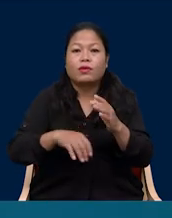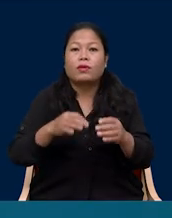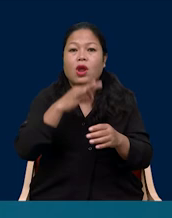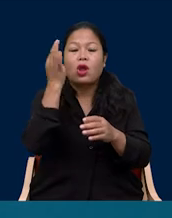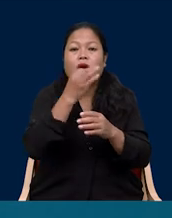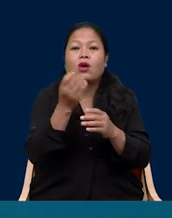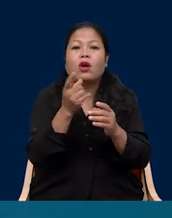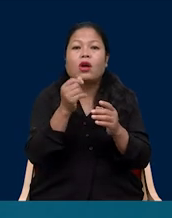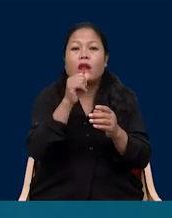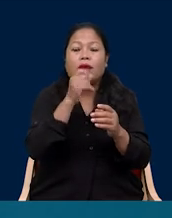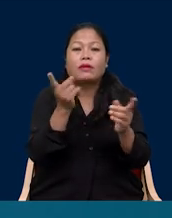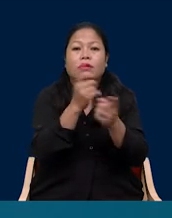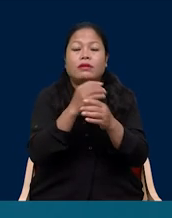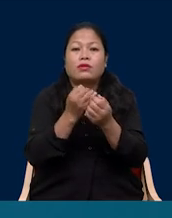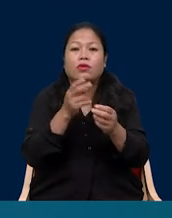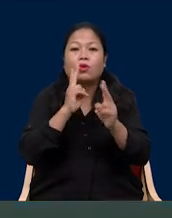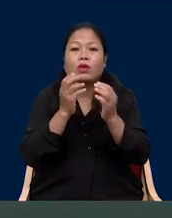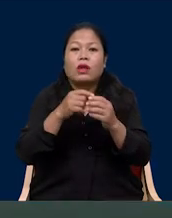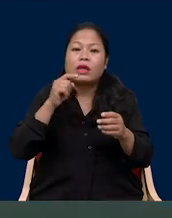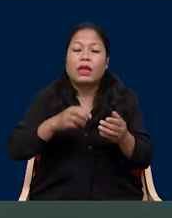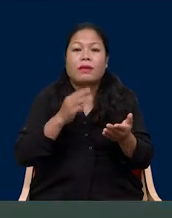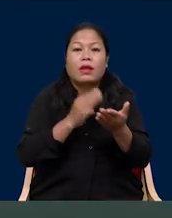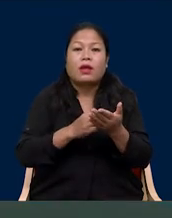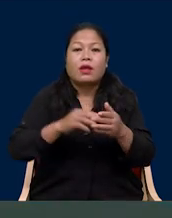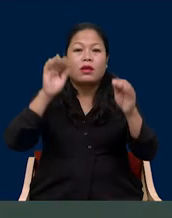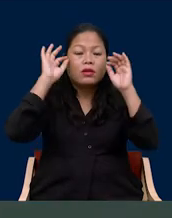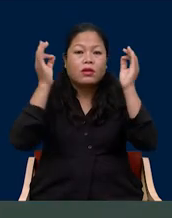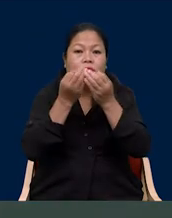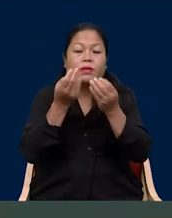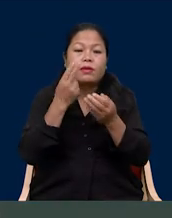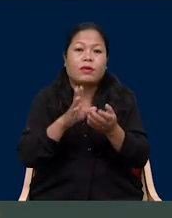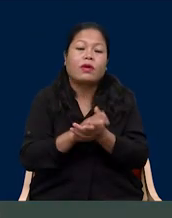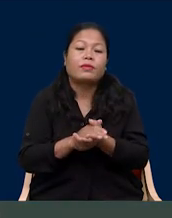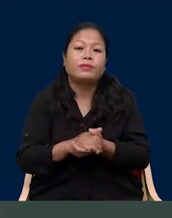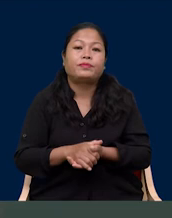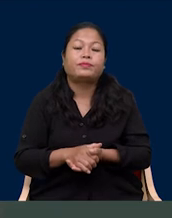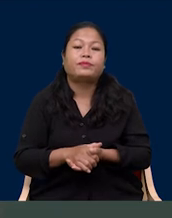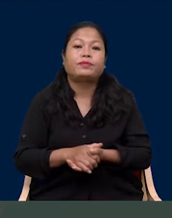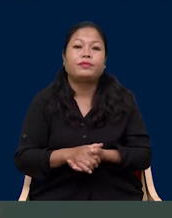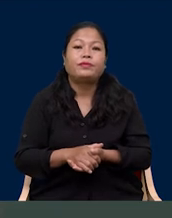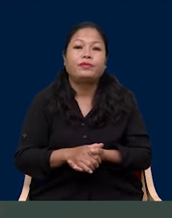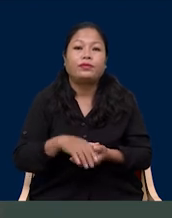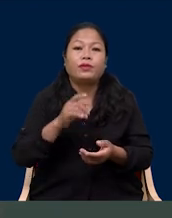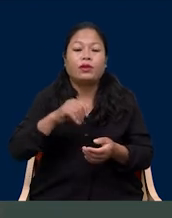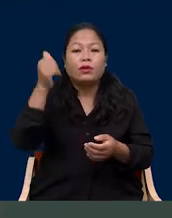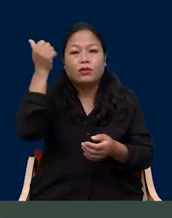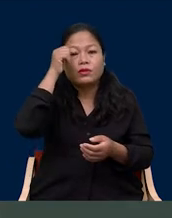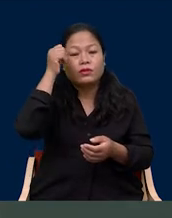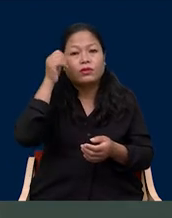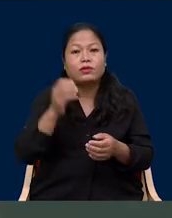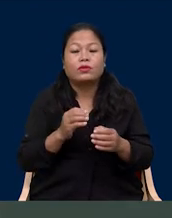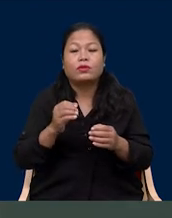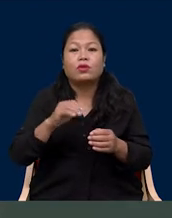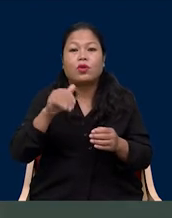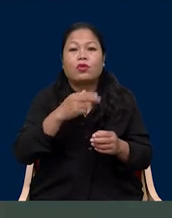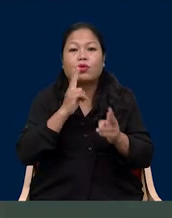कि यो क्लाइमेट चेन्जको जुन हामी कुरा गरिरहेको छौँ त्यो यहाँ मात्रै होइन संसारभरि इफेक्ट भइरहेको छ। सो त्यो हाम्रो